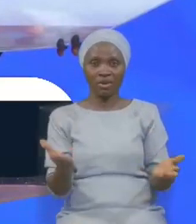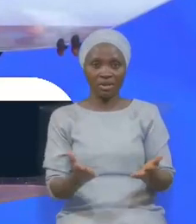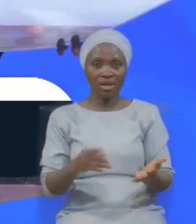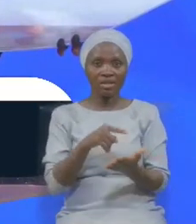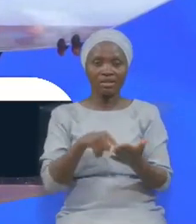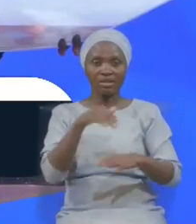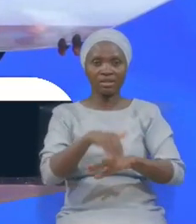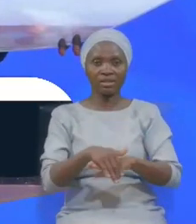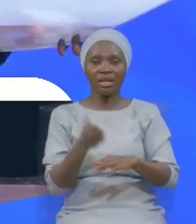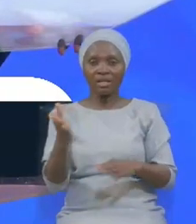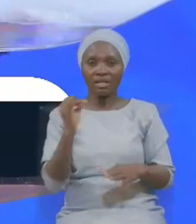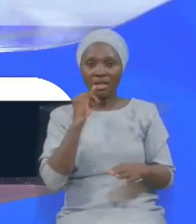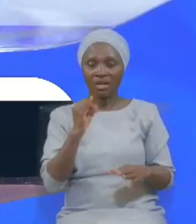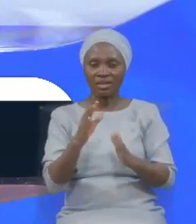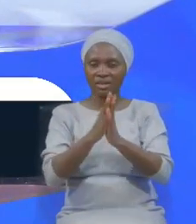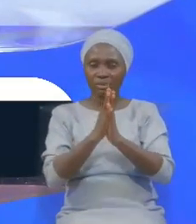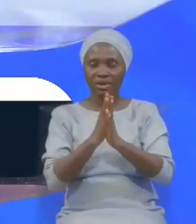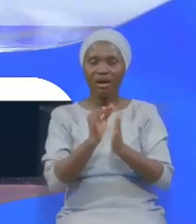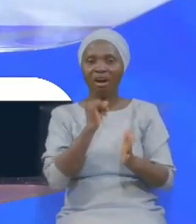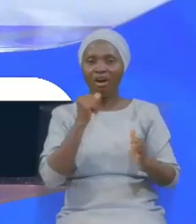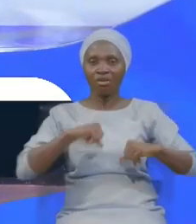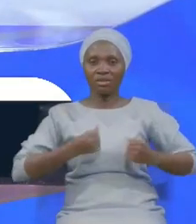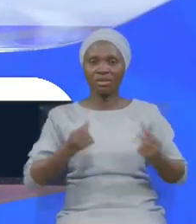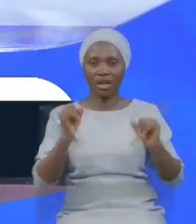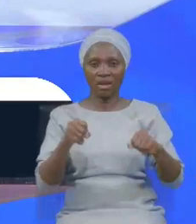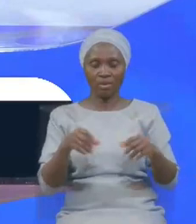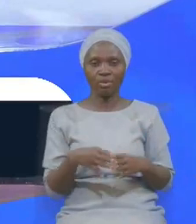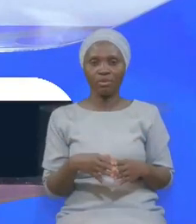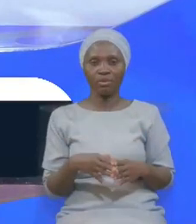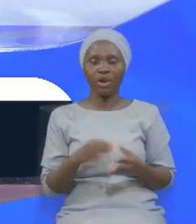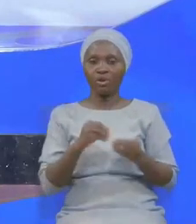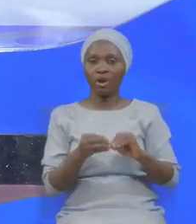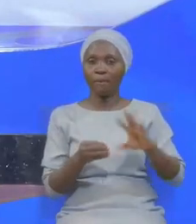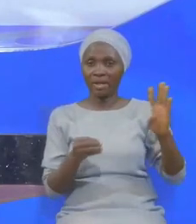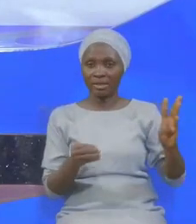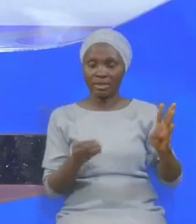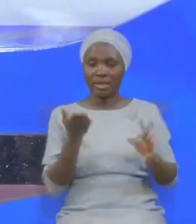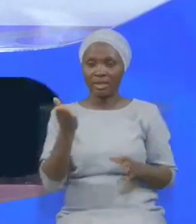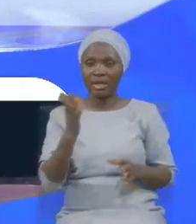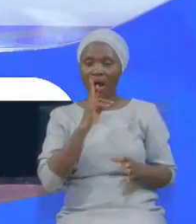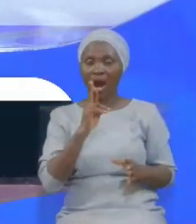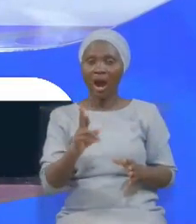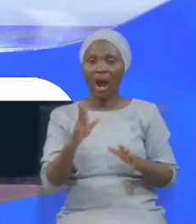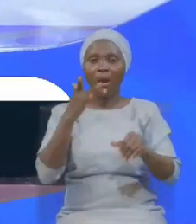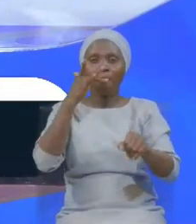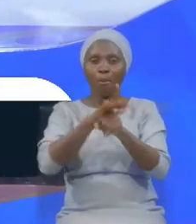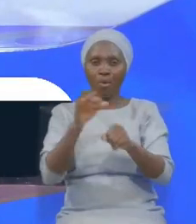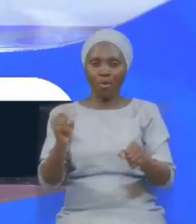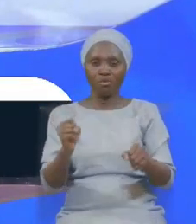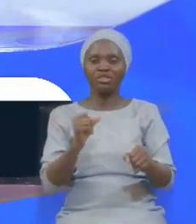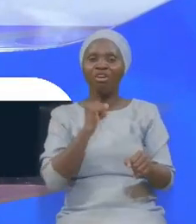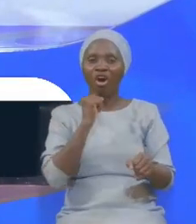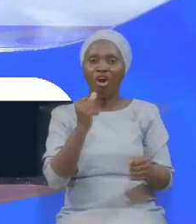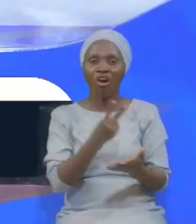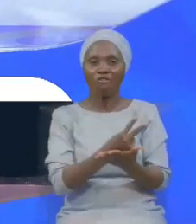prière indéniable. Numéro 6. Il y a des promesses infaillibles. Chaque promesse que le Seigneur a